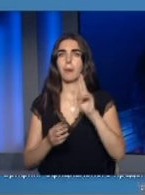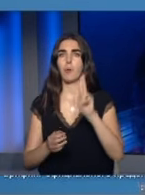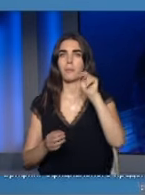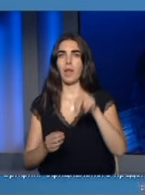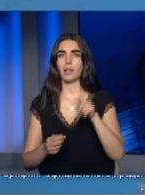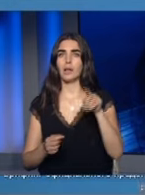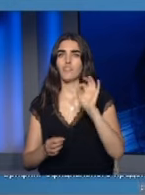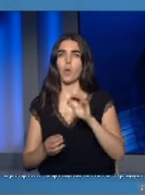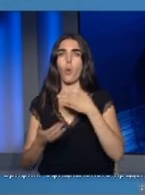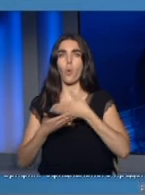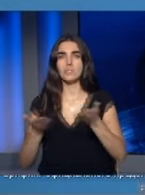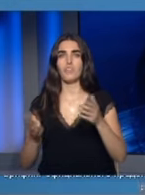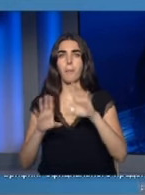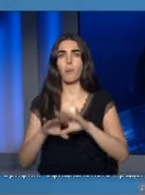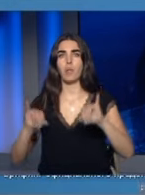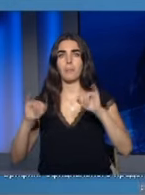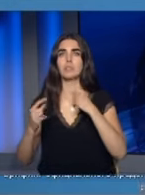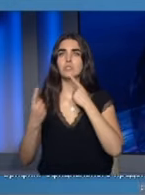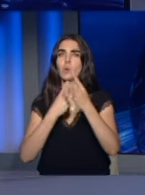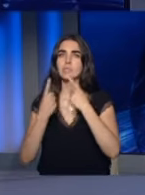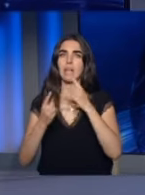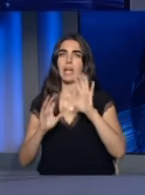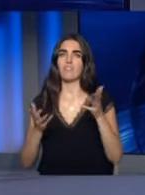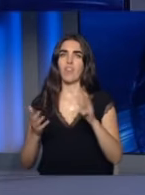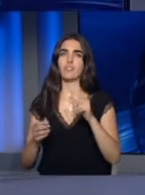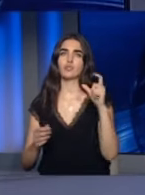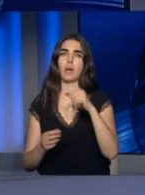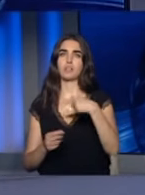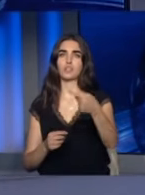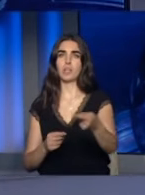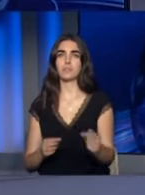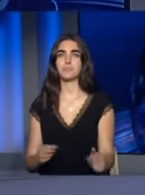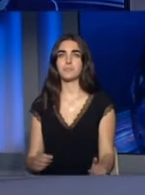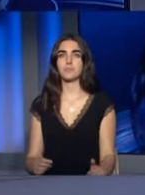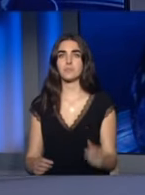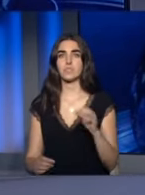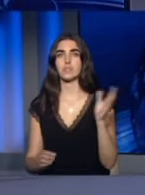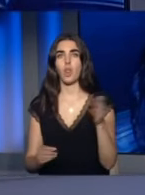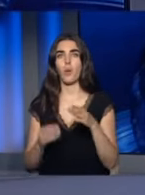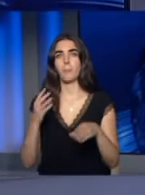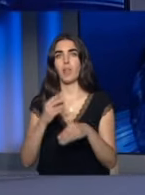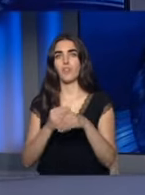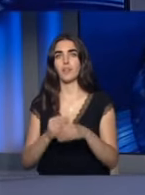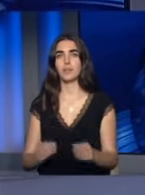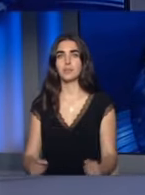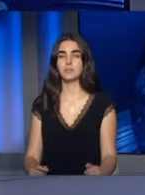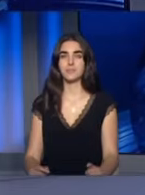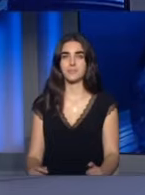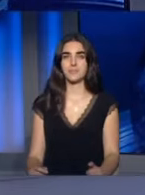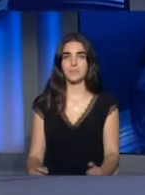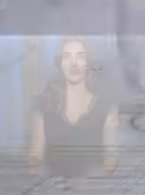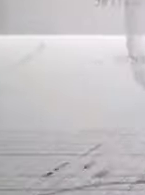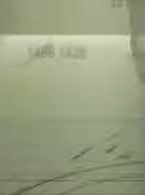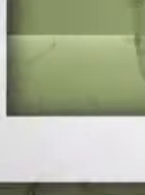نبيا وصف المؤتمر السويسري المقبل بمجرد تجمع لن يقدم اي قيمه مضافه